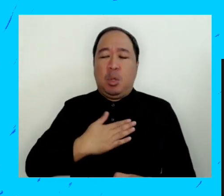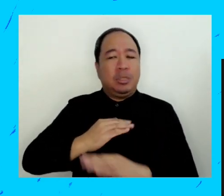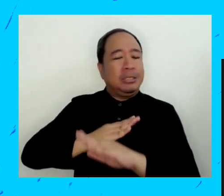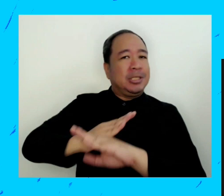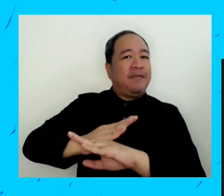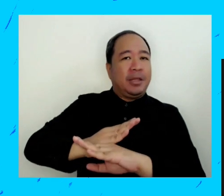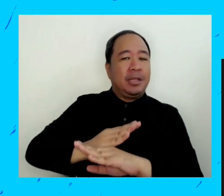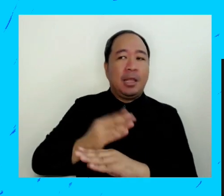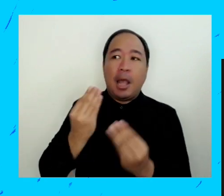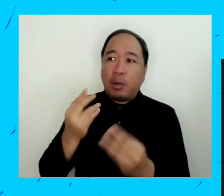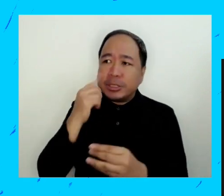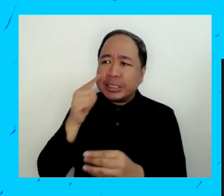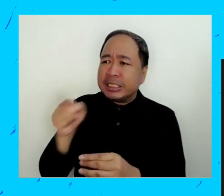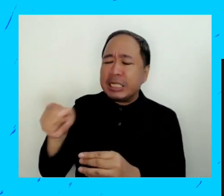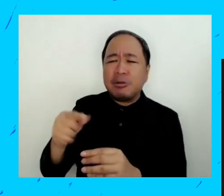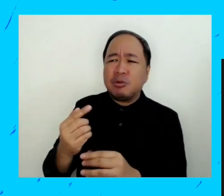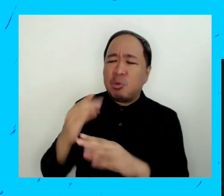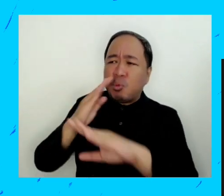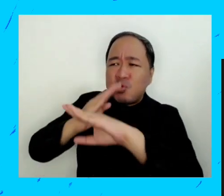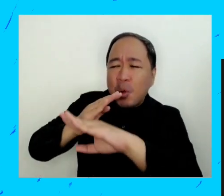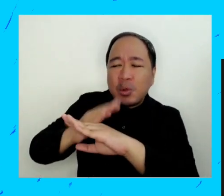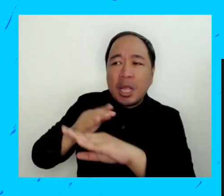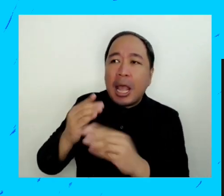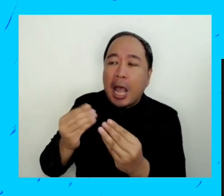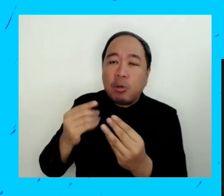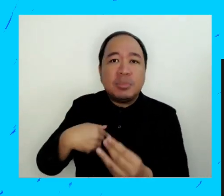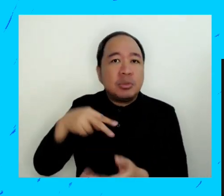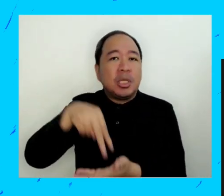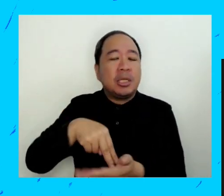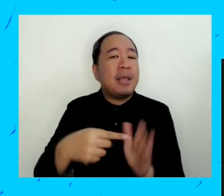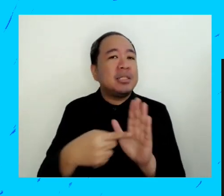quelque chose qui se passe et qui est.